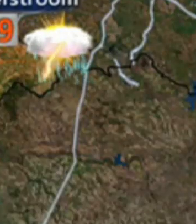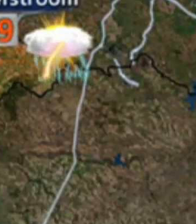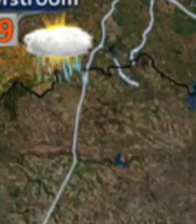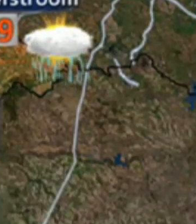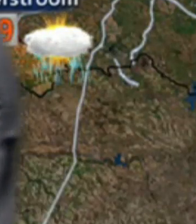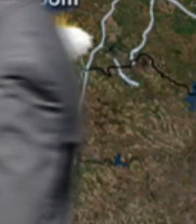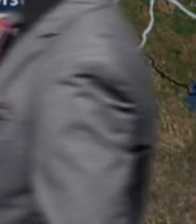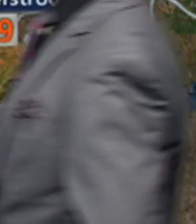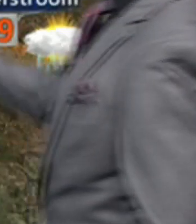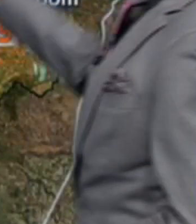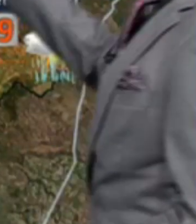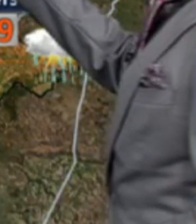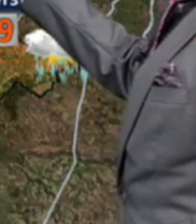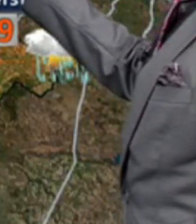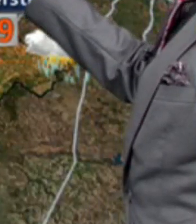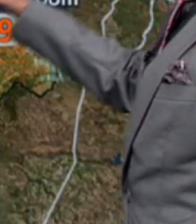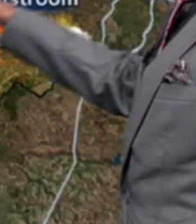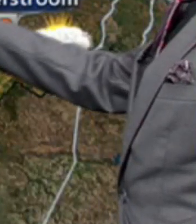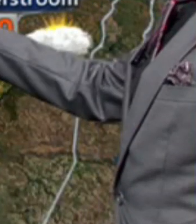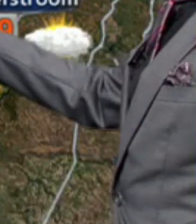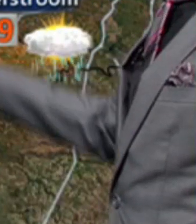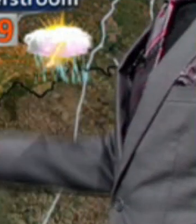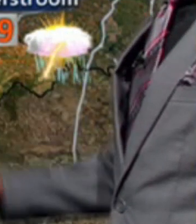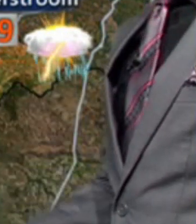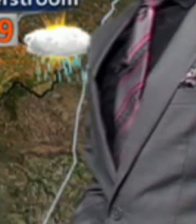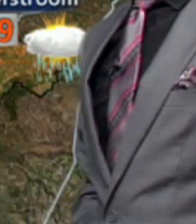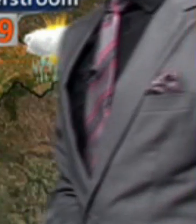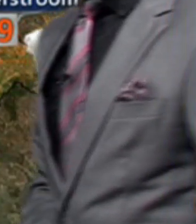dikarolo tsa gona ka kola taung Rustenburg tse masompedi tharo